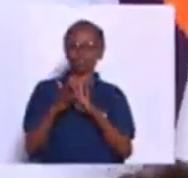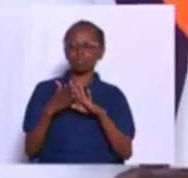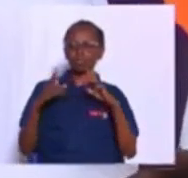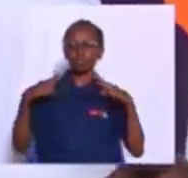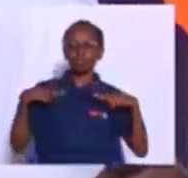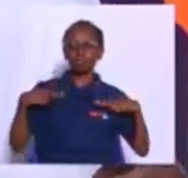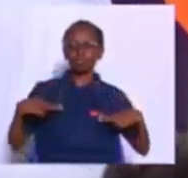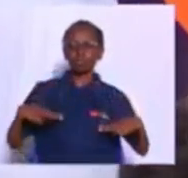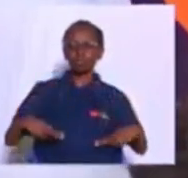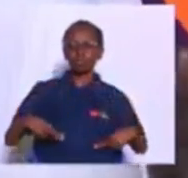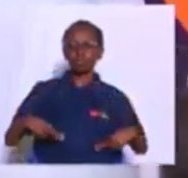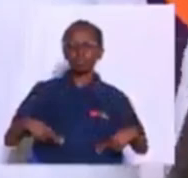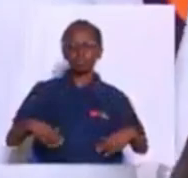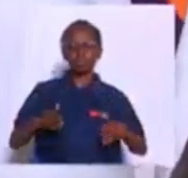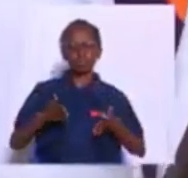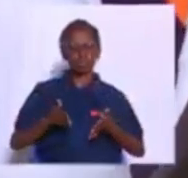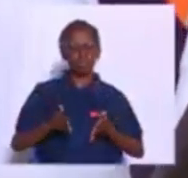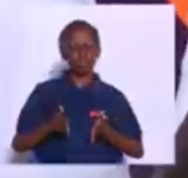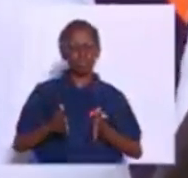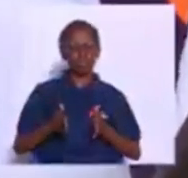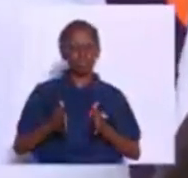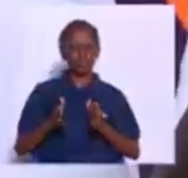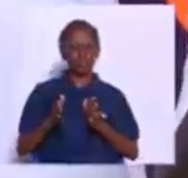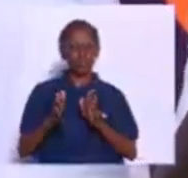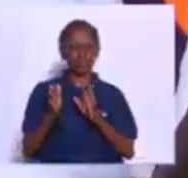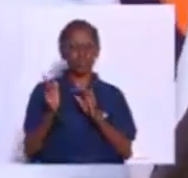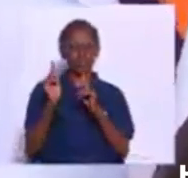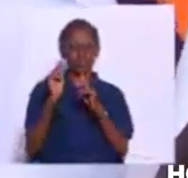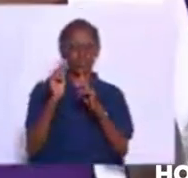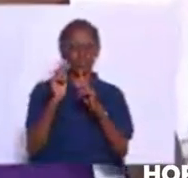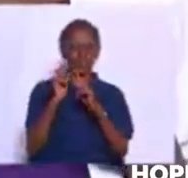mwanadamu akazaliwa kwetu.